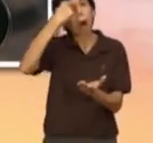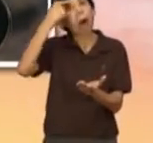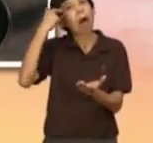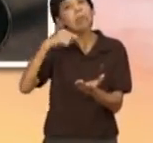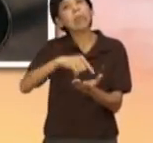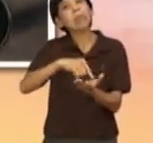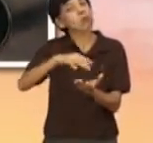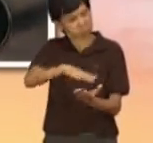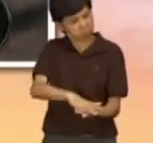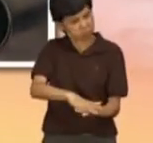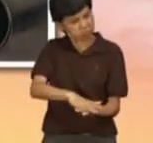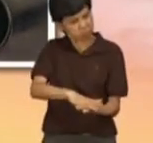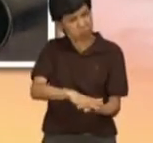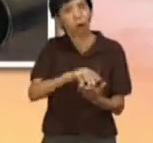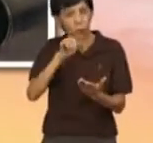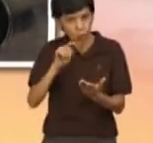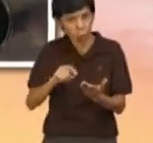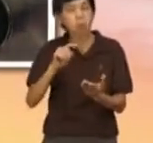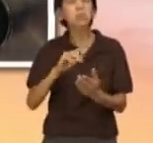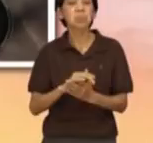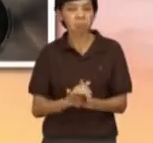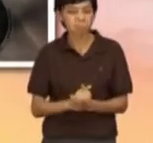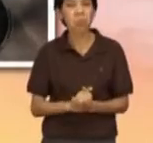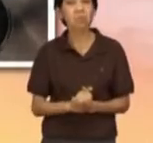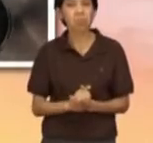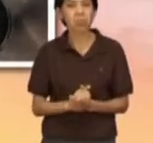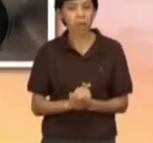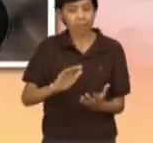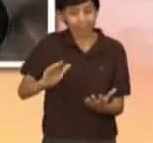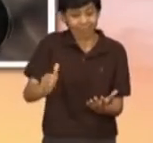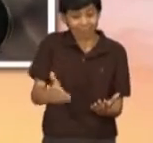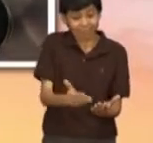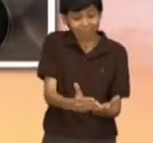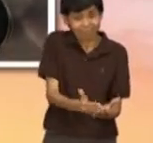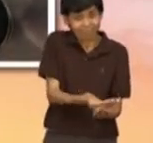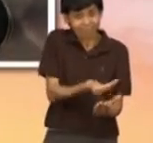ยนะคะ ได้แล้วค่ะ เหมือนกันแกง ขึ้นเลยนะคะ เอาขึ้นเลย